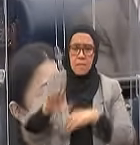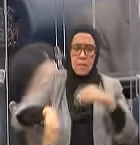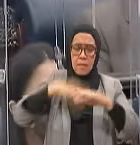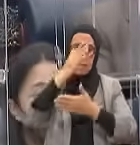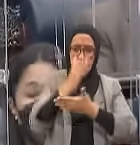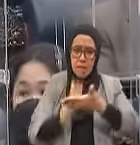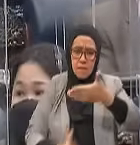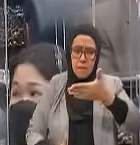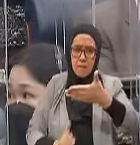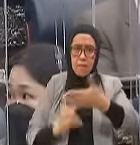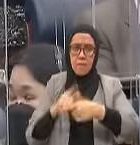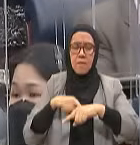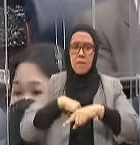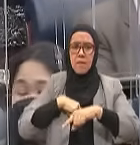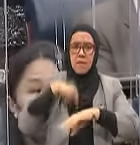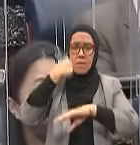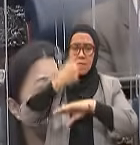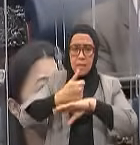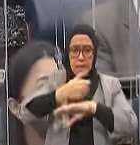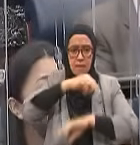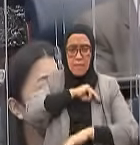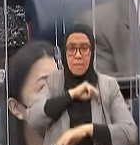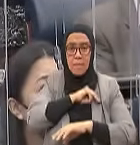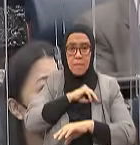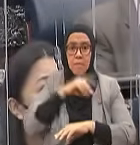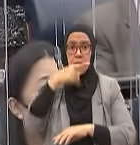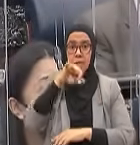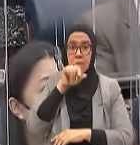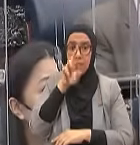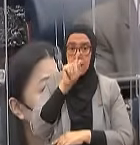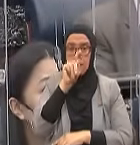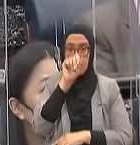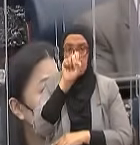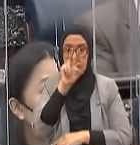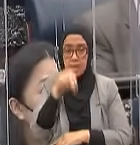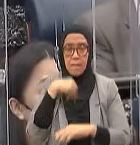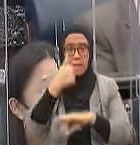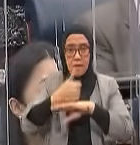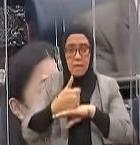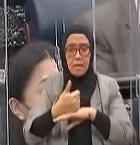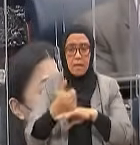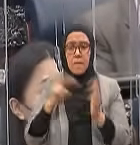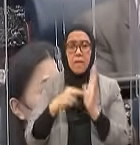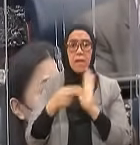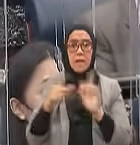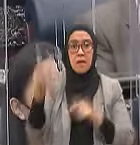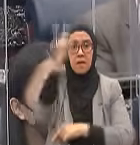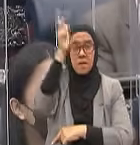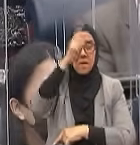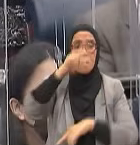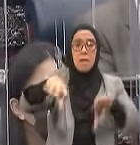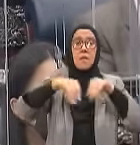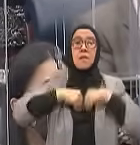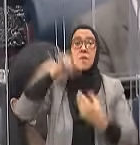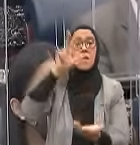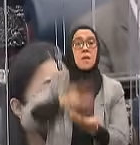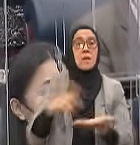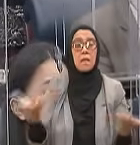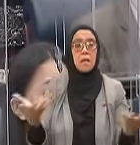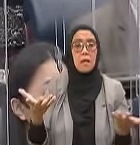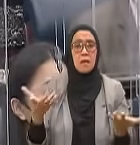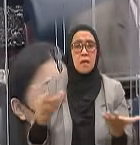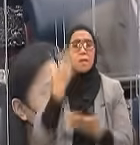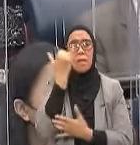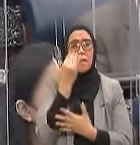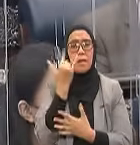monitor pemantau implementasi atau ya telah disetujui jadi Adakah kerajaan ini akan dikasih fight Janganlah sayang takut ini